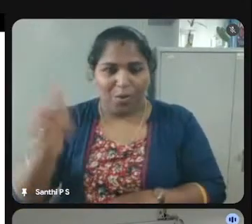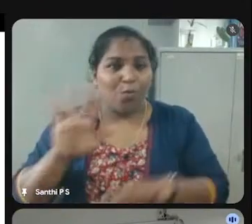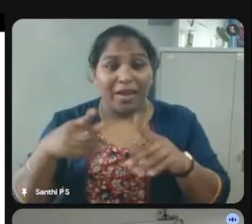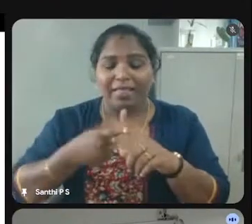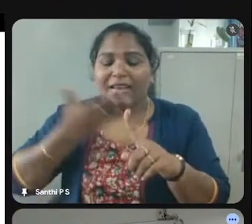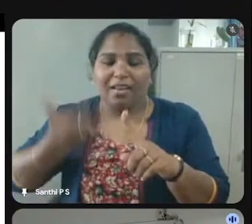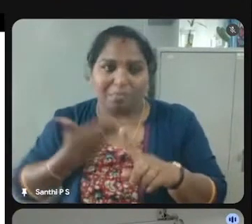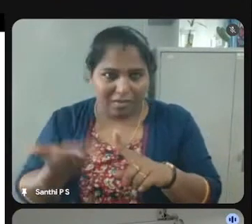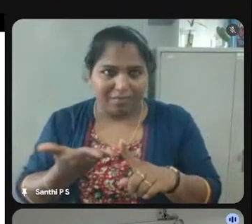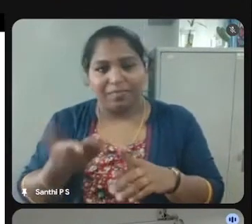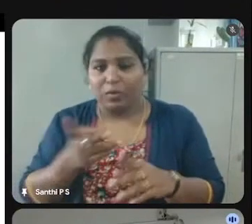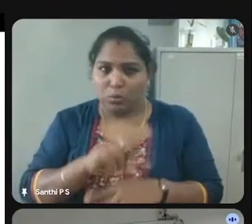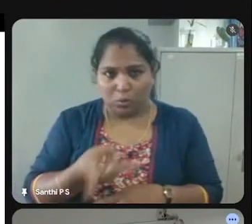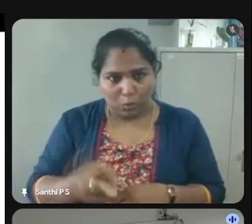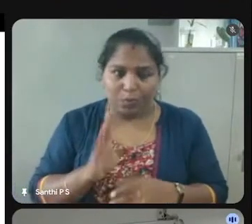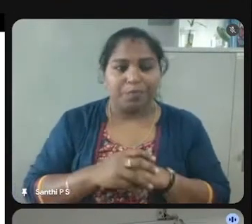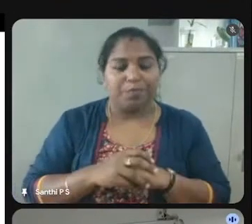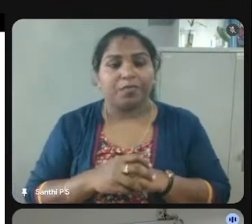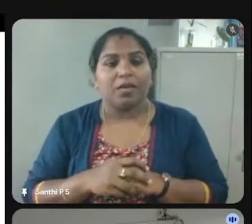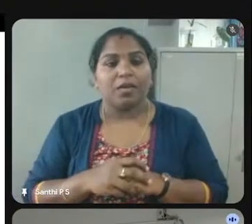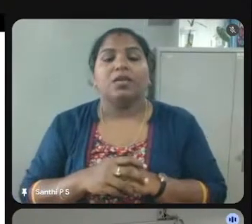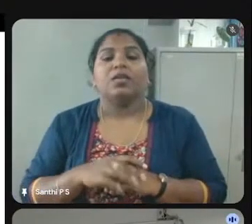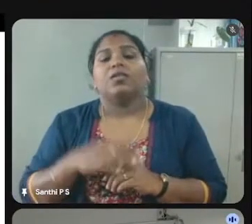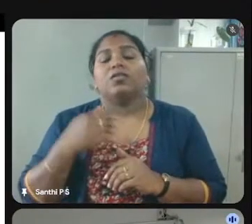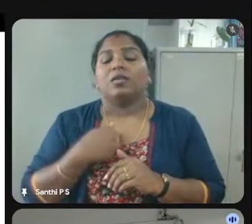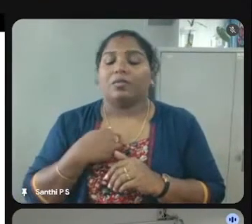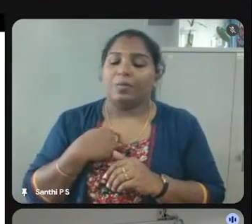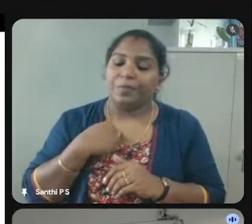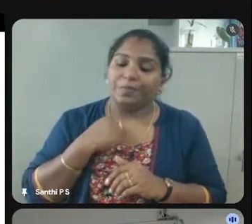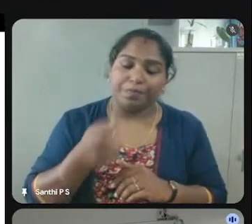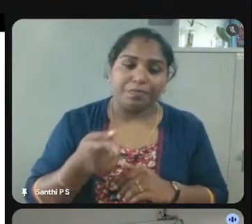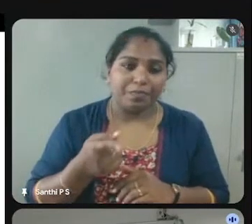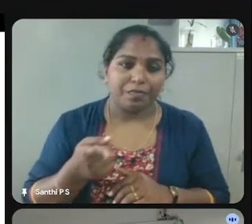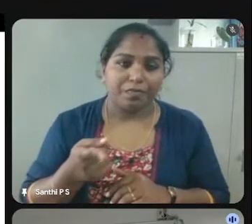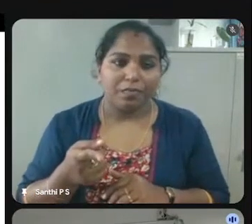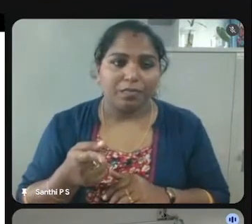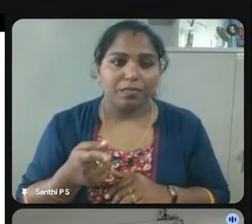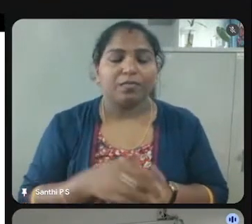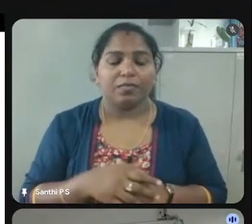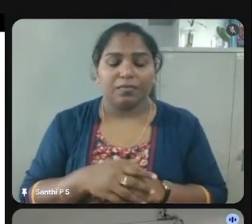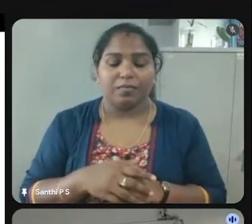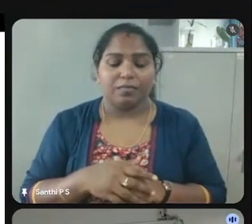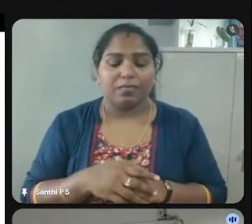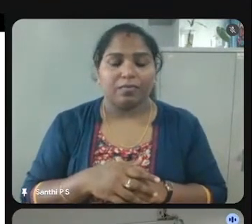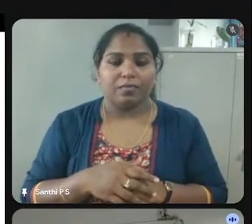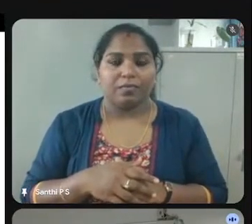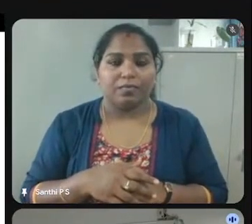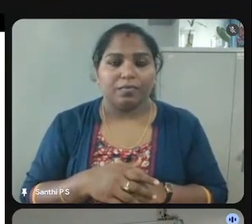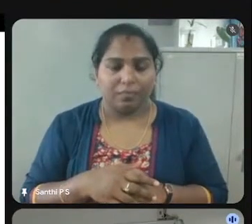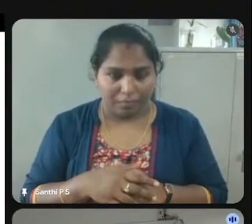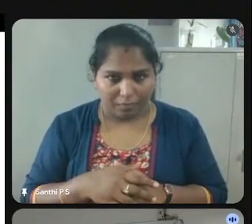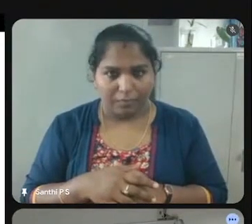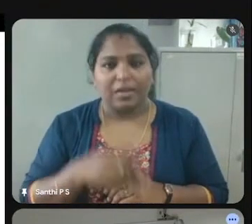കൊണ്ടുപോകേണ്ടി വരുന്നു എന്നുള്ളത് കൊണ്ടല്ല, നേരെ മറിച്ച് നമ്മൾ ഈ പറഞ്ഞ അവരുടെ മാനസികാരോഗ്യ നില മെച്ചപ്പെട്ടതല്ല എന്നുള്ള സ്ഥിതിയിൽ വരുന്ന